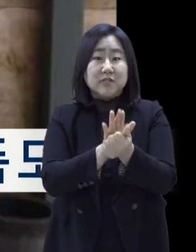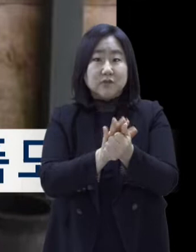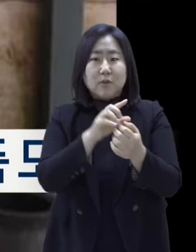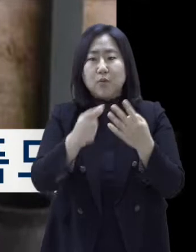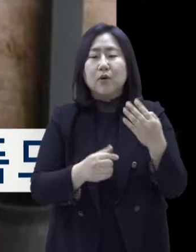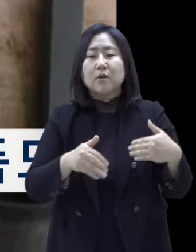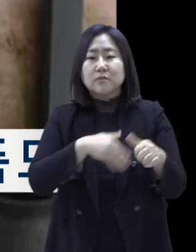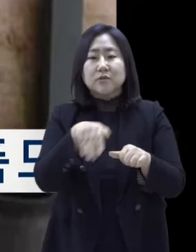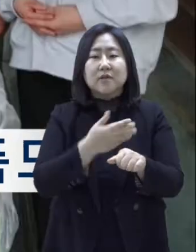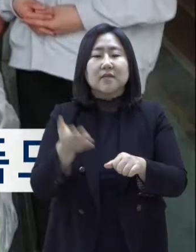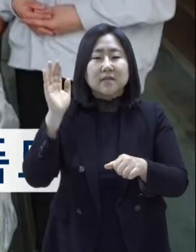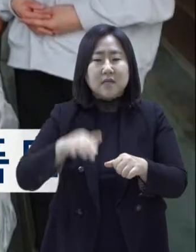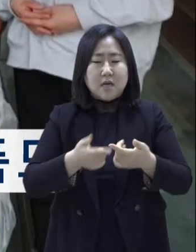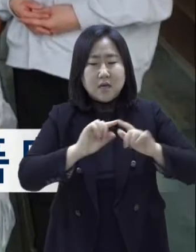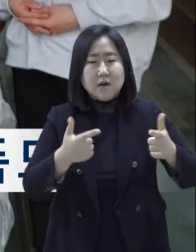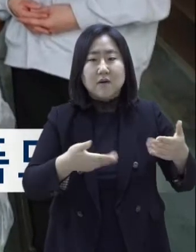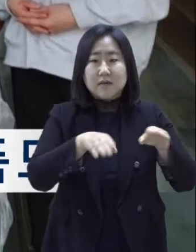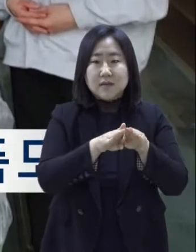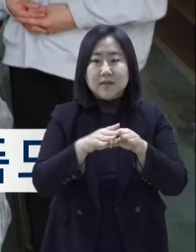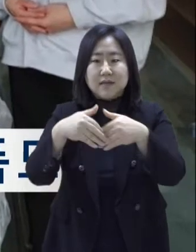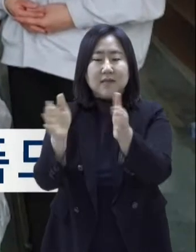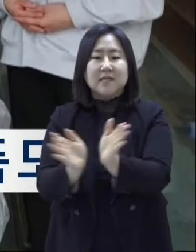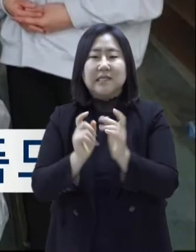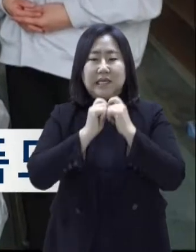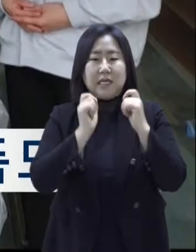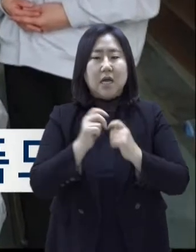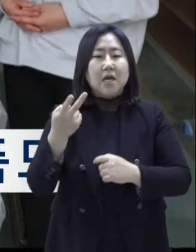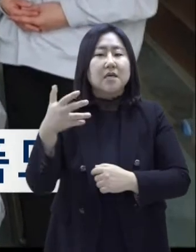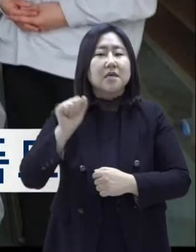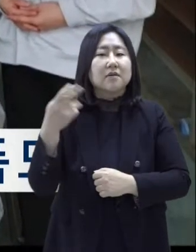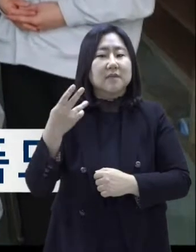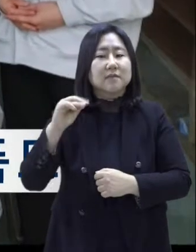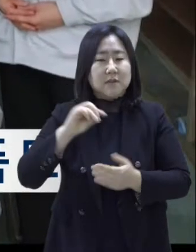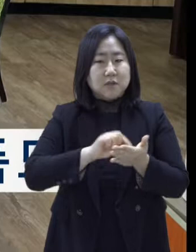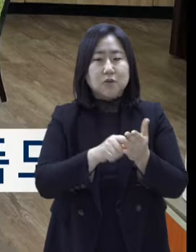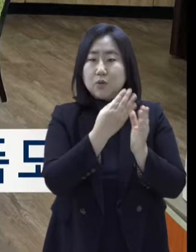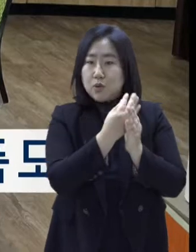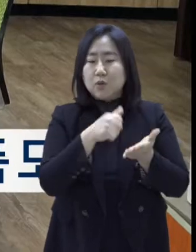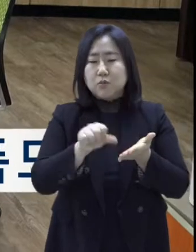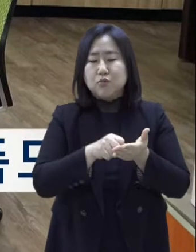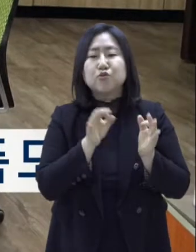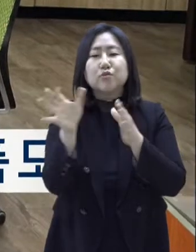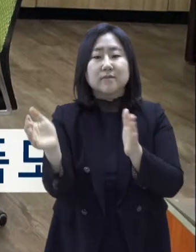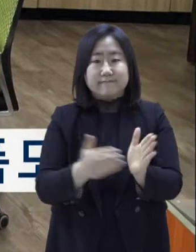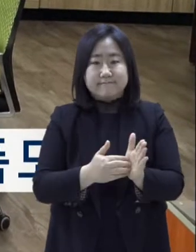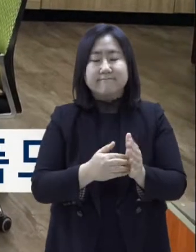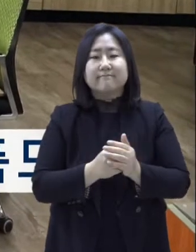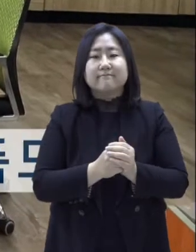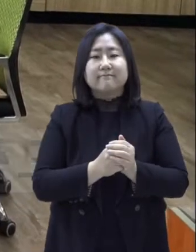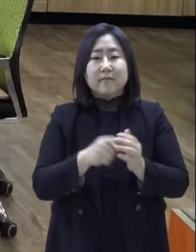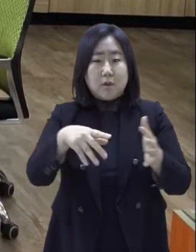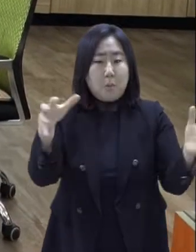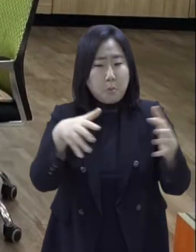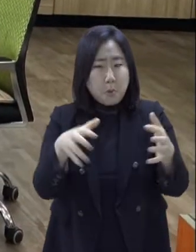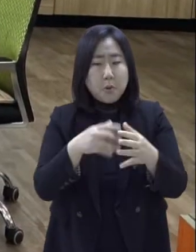이 기간 동안 여러 기관과 단체, 개인 등이 2억 3천만 원 상당의 현금과 물품을 기부했습니다. 이렇게